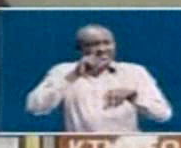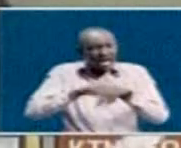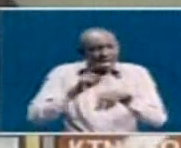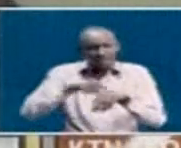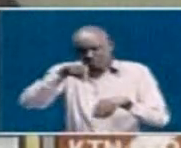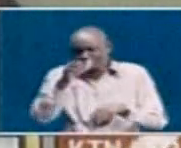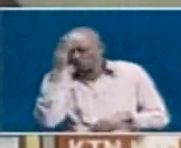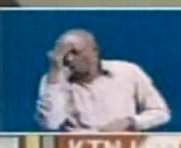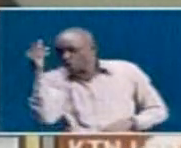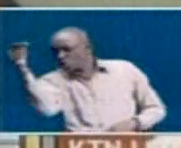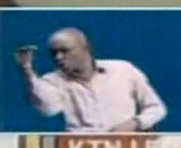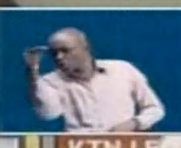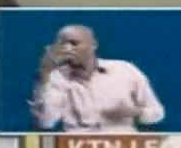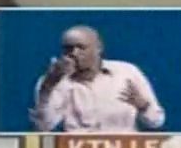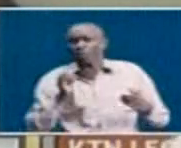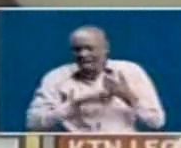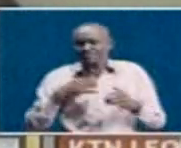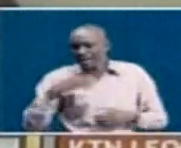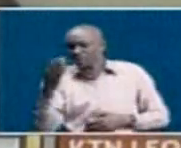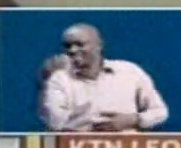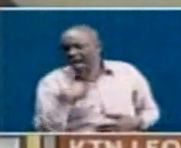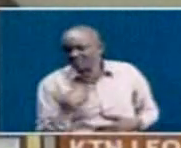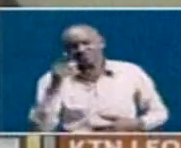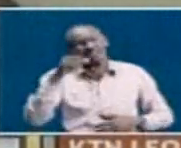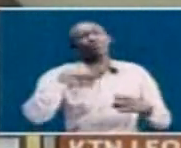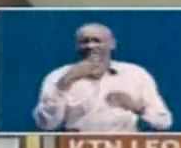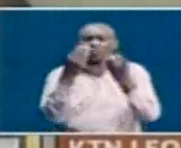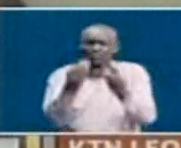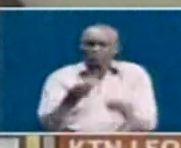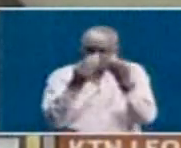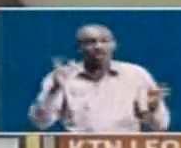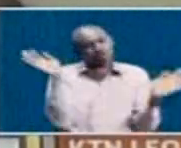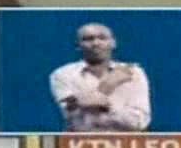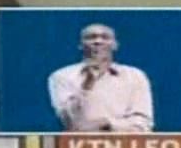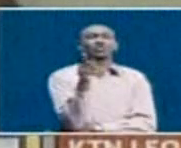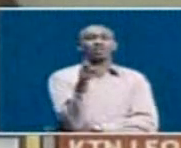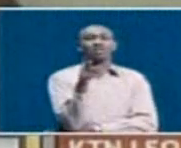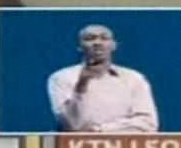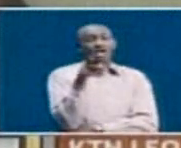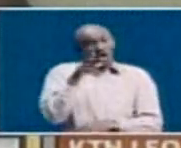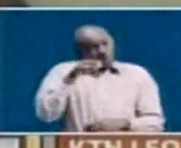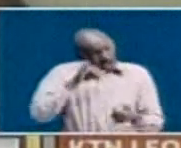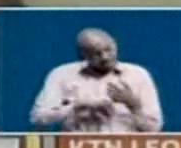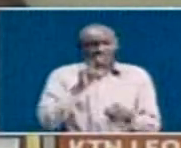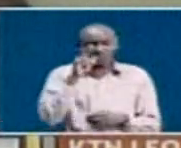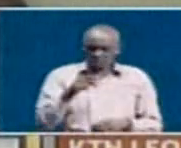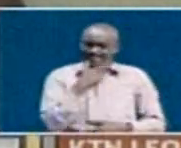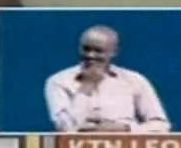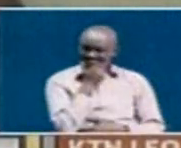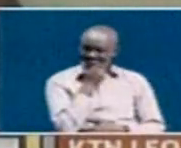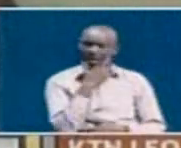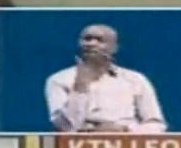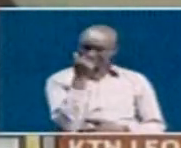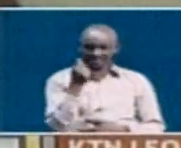uko na chako, ana lazima kile chako ukimalize kabisa. Sasa wewe mwanamke unaona afadhali pia